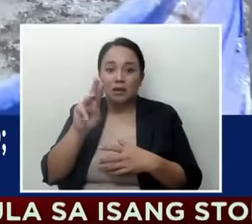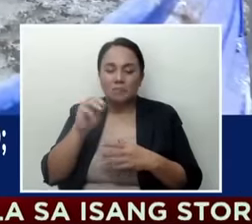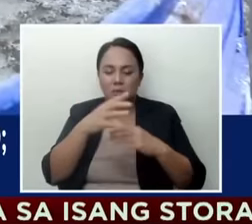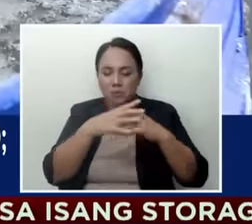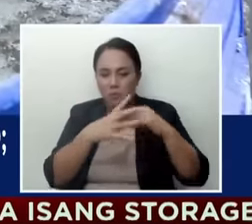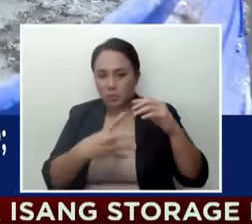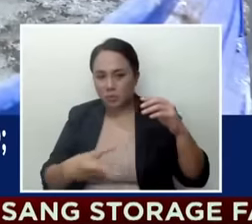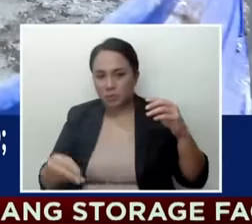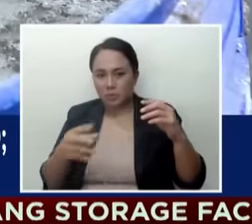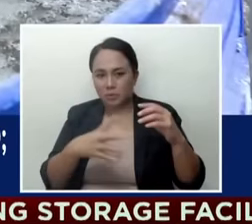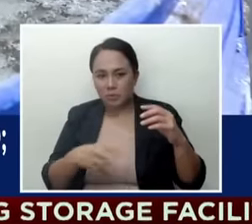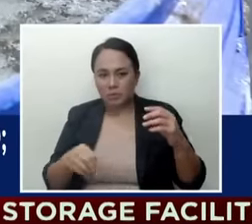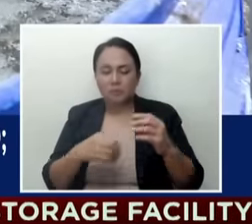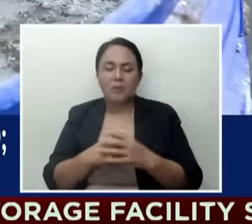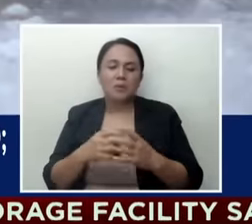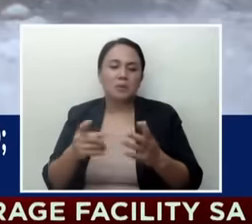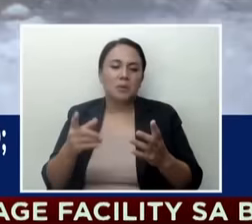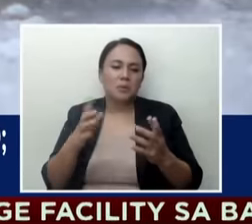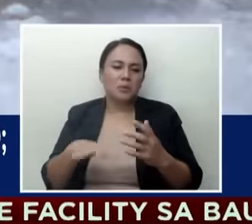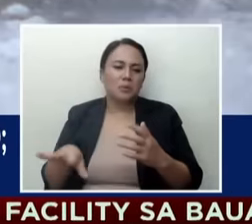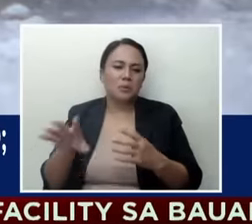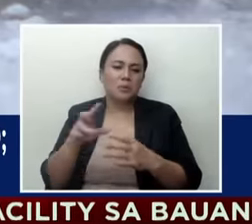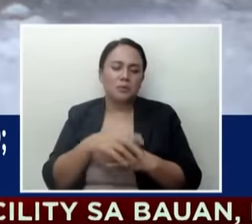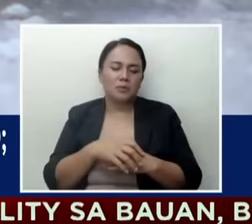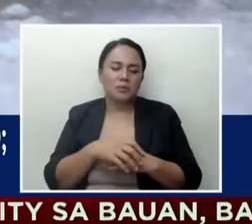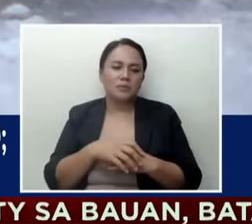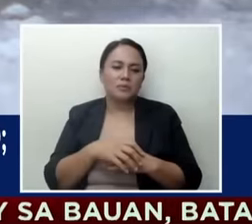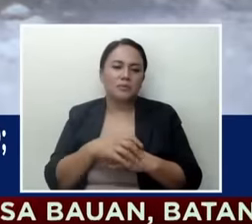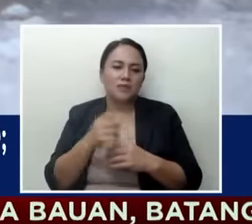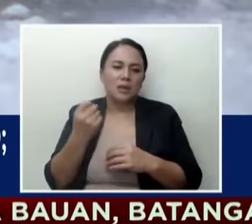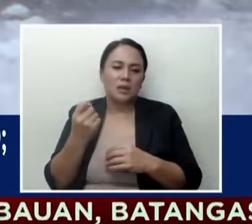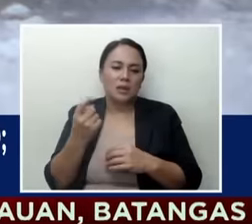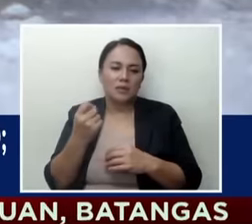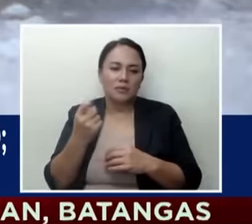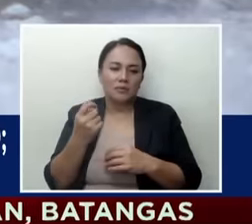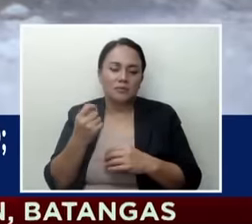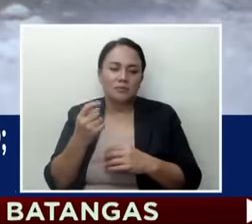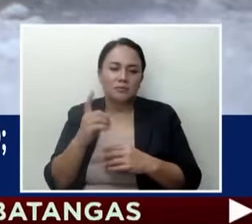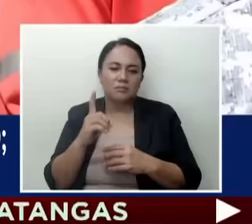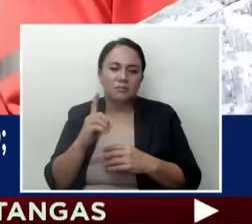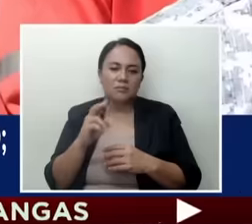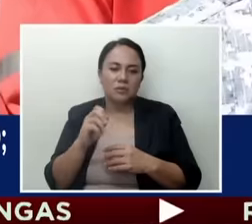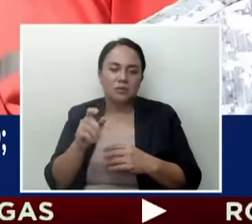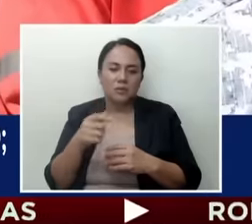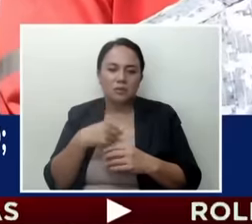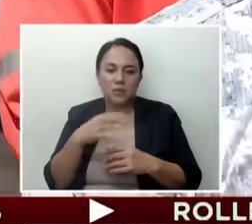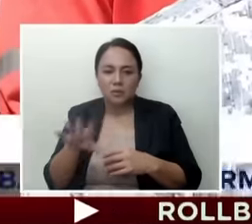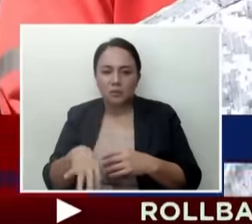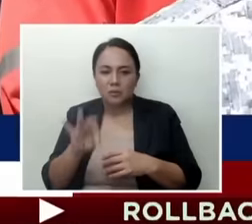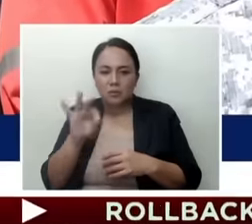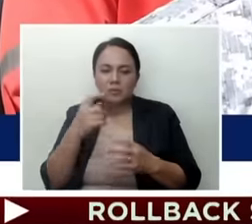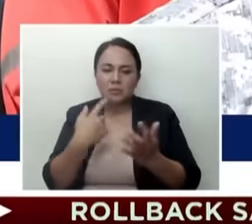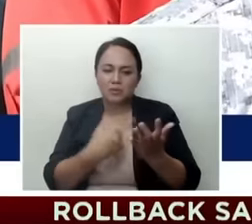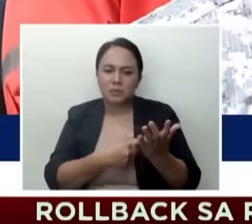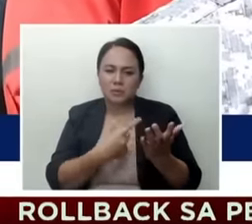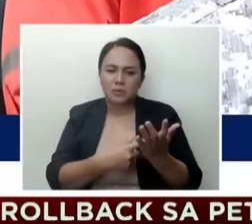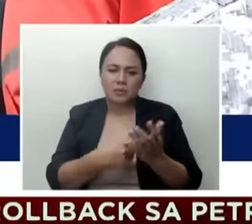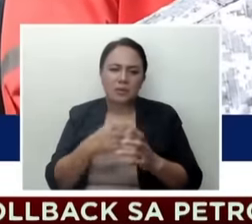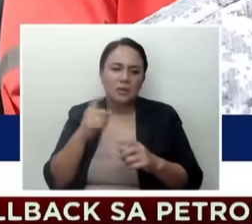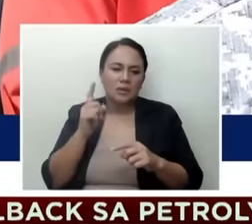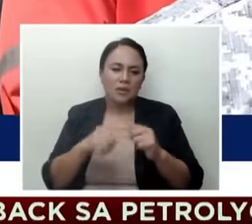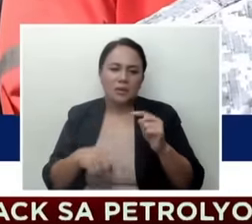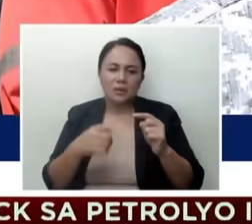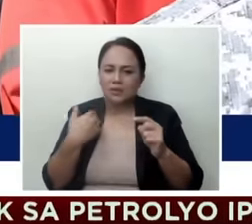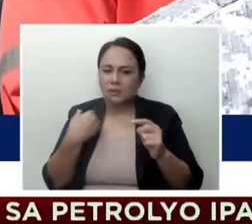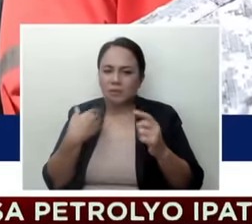sa dagat, habang umabot sa 11 drum ang kanilang na-recover. Sa ngayon, pinag-uusapan namin na hindi pa ito natatapos